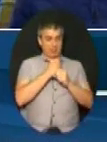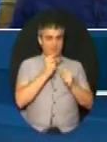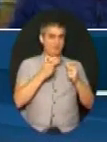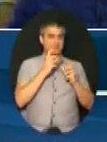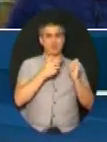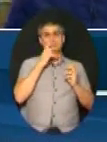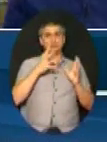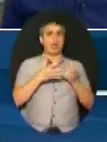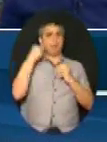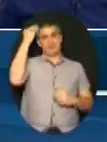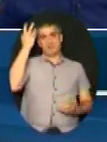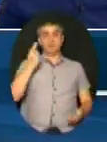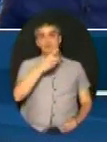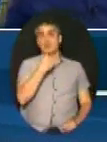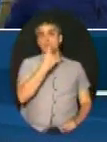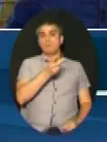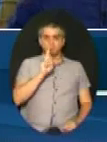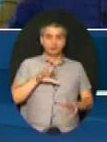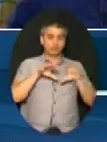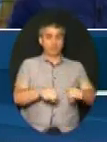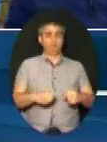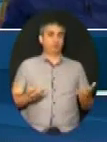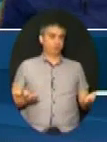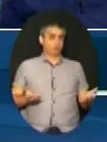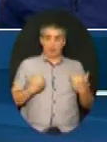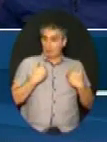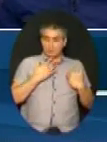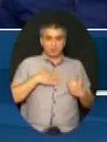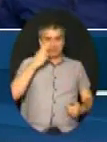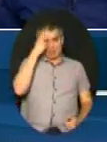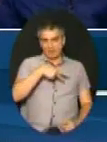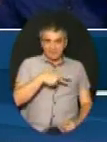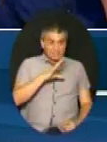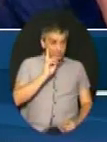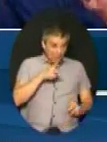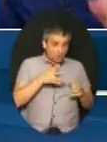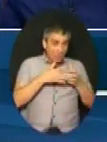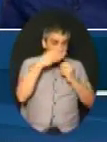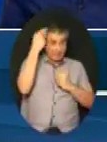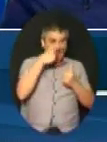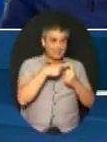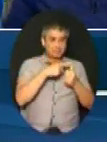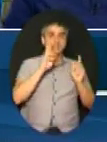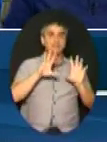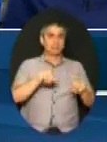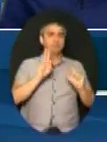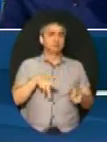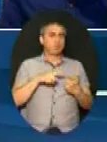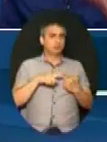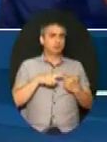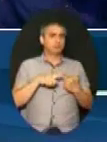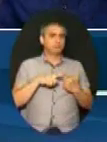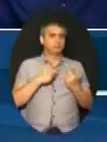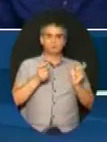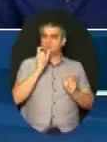שם פלסטינים. ואתם גם אומרים שיש כיבוש. אני רוצה להבין, אם יש עם פלסטיני ויש כיבוש,